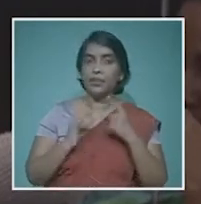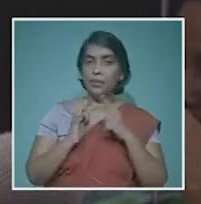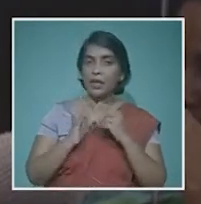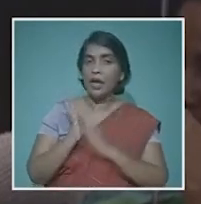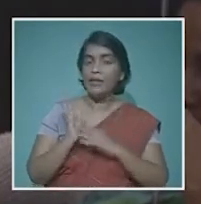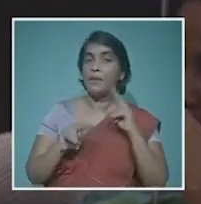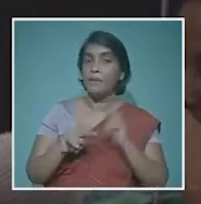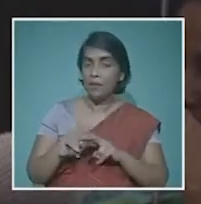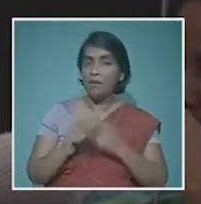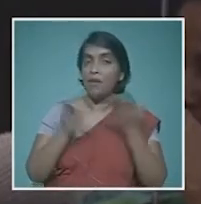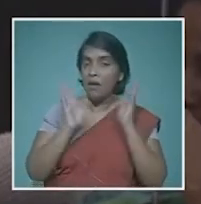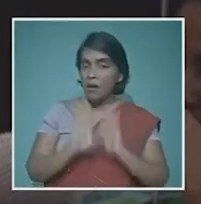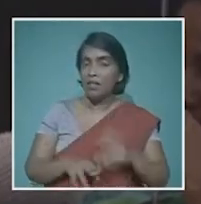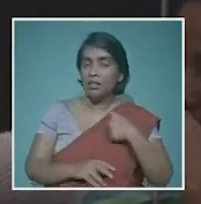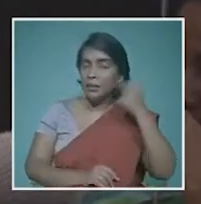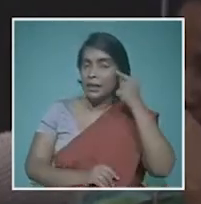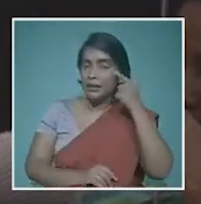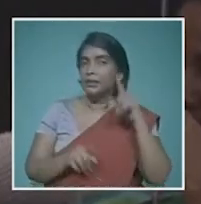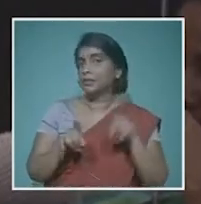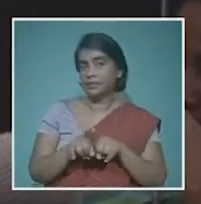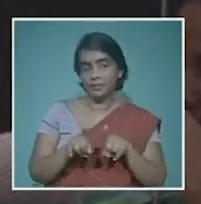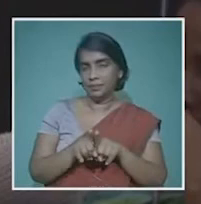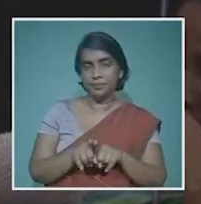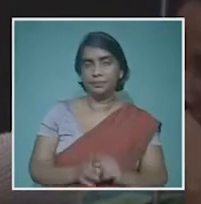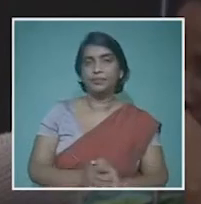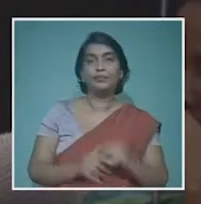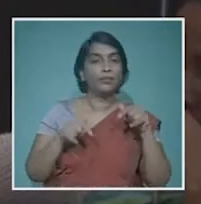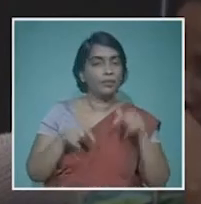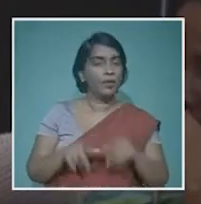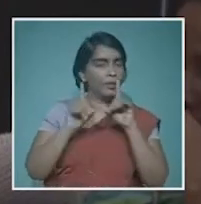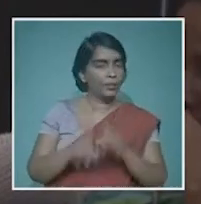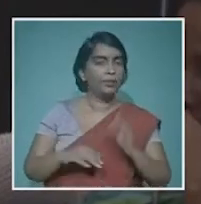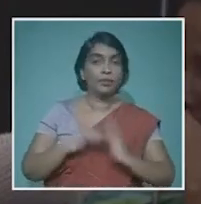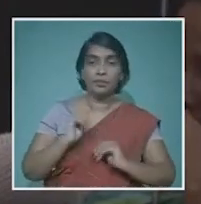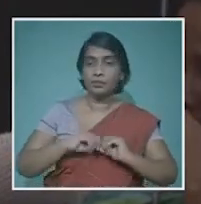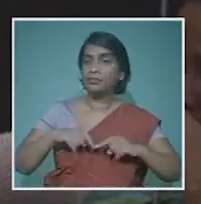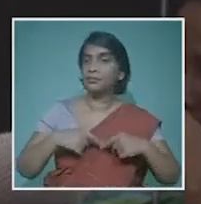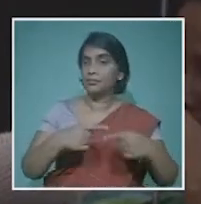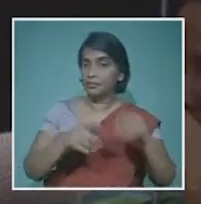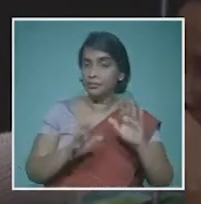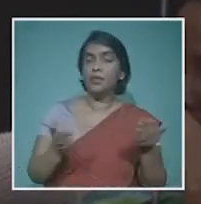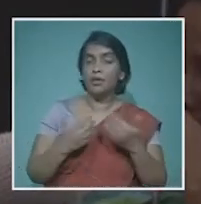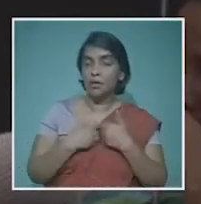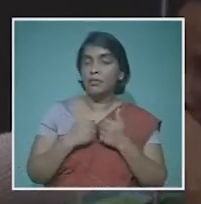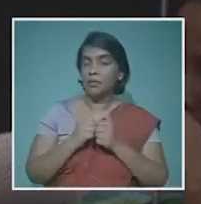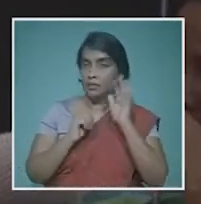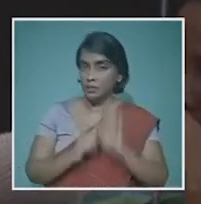එක අවසාන වශයෙන් කල්පනා කරන විදිය ගරු කථානායකතුමනි. දැන් මෙසේ අපි ක්‍රියා කරන්න නම් අපිට සිද්ධ